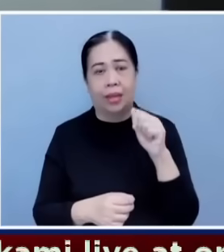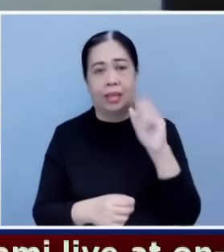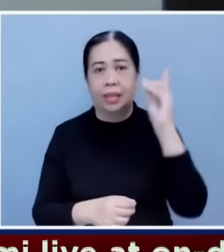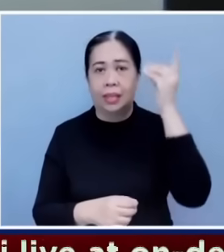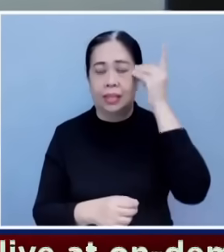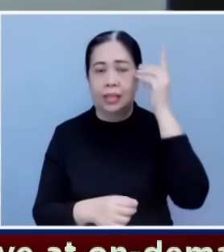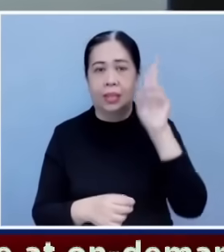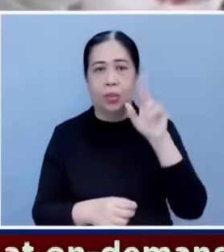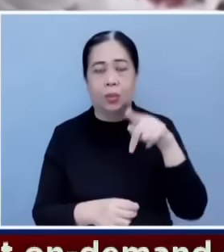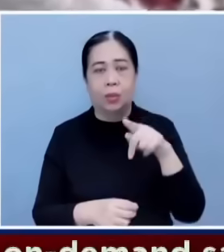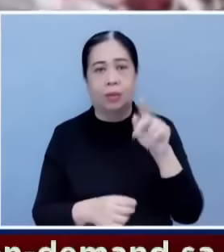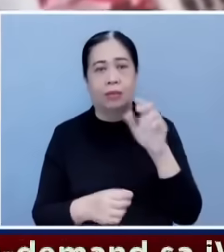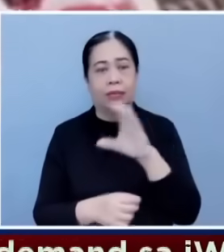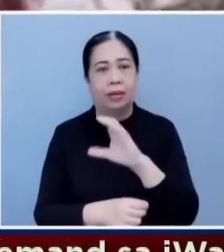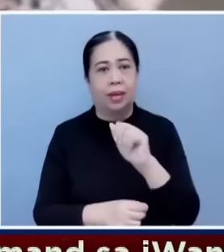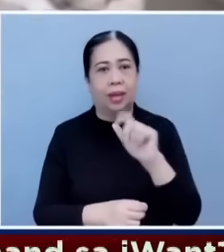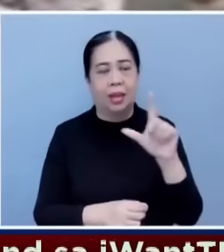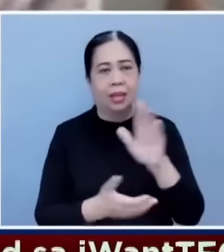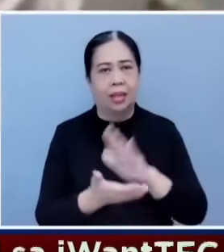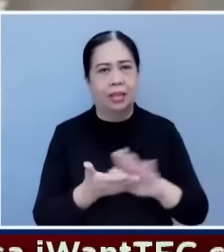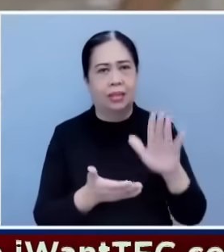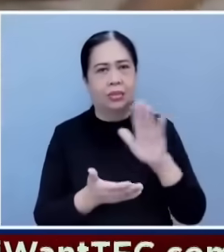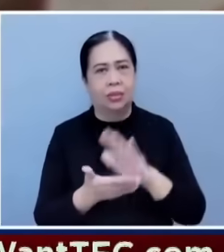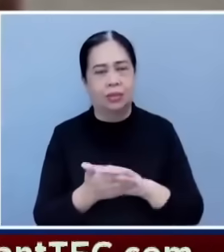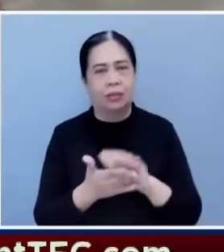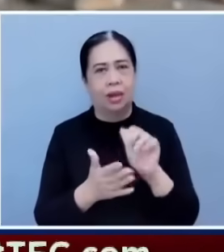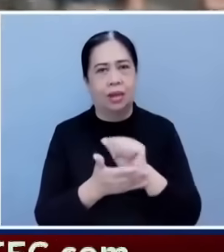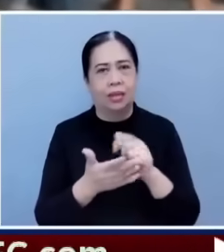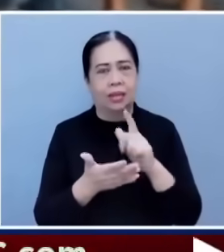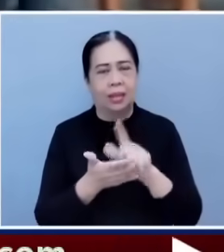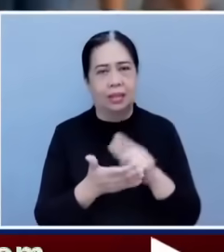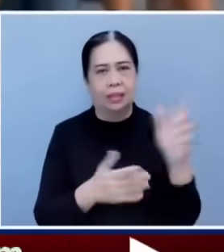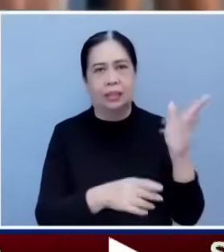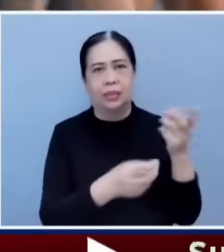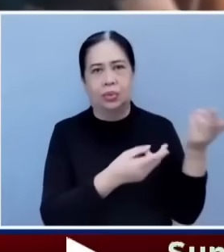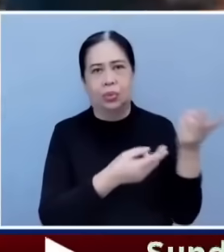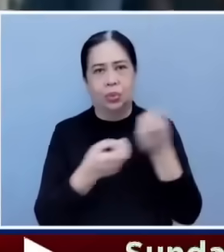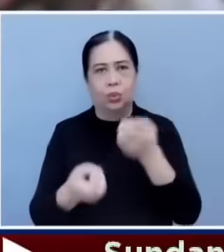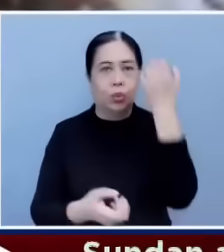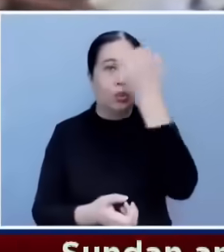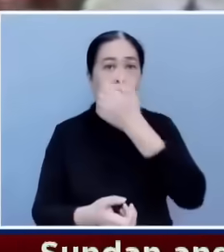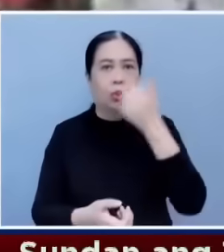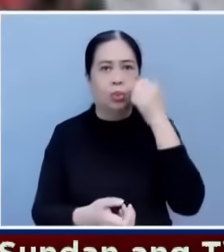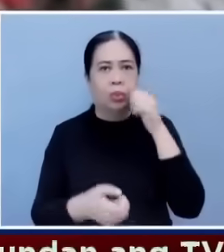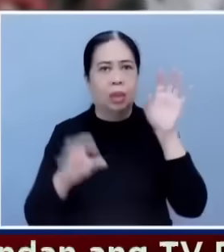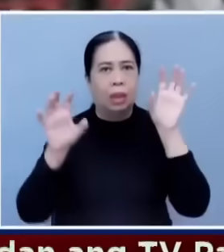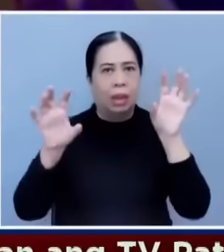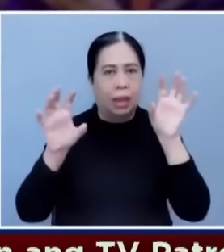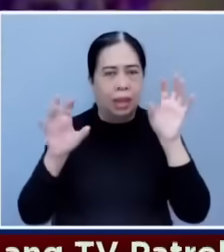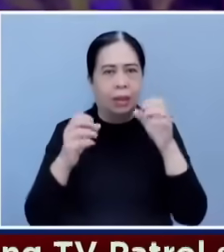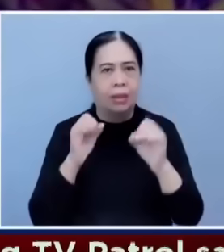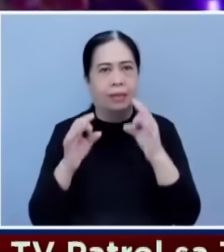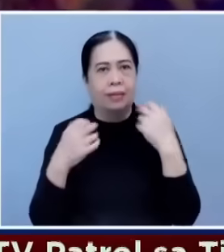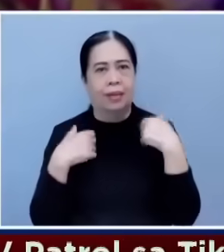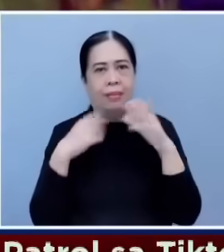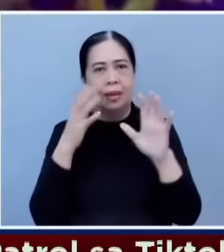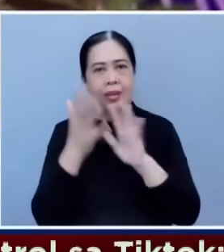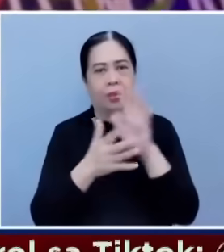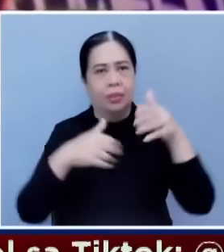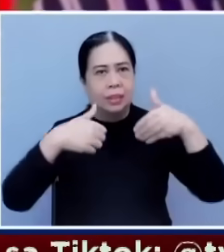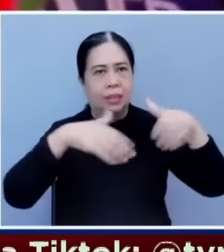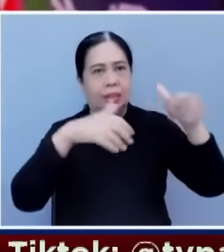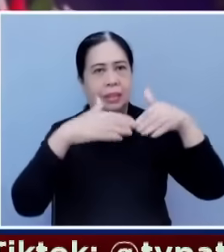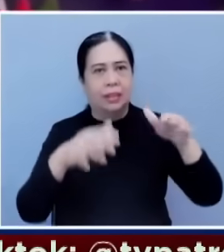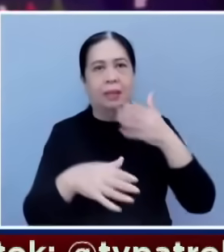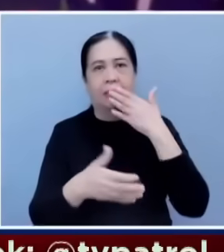College of Arts and Letters, galing sa Europa ang tradisyong magsuot na nakakatakot na costume kapag Halloween para itaboy ang